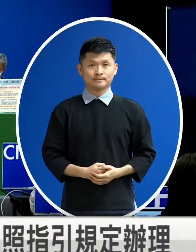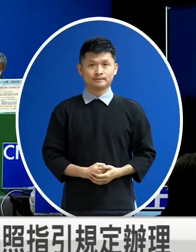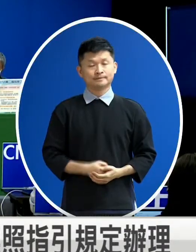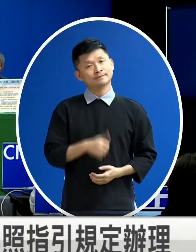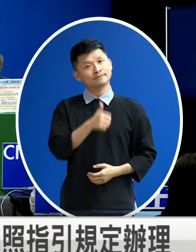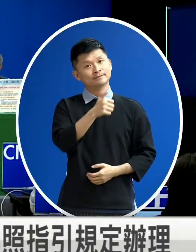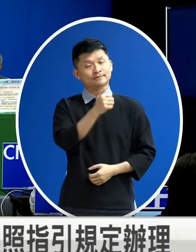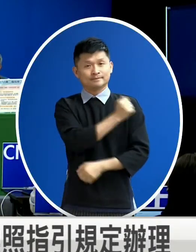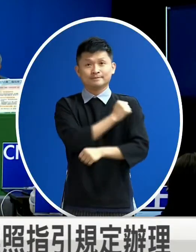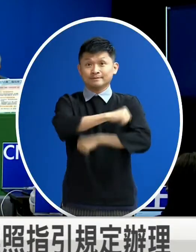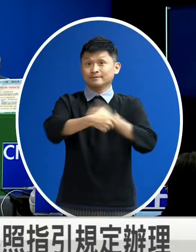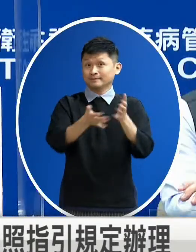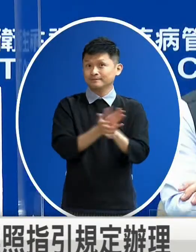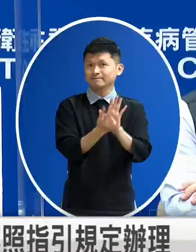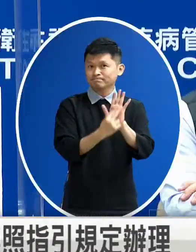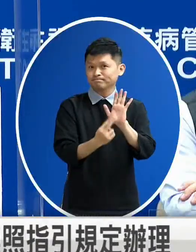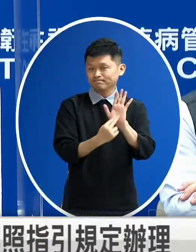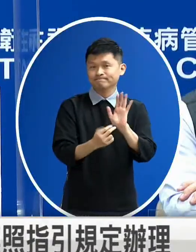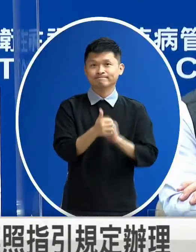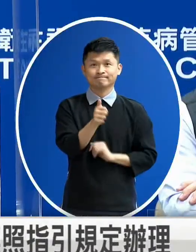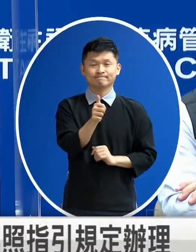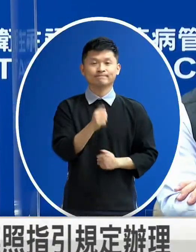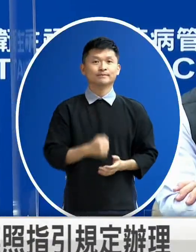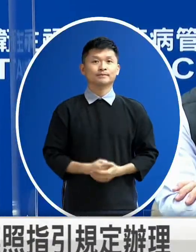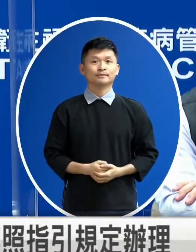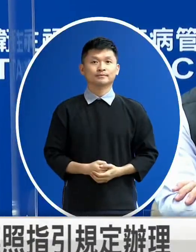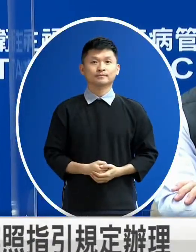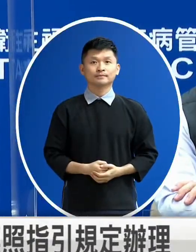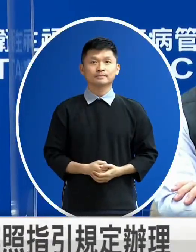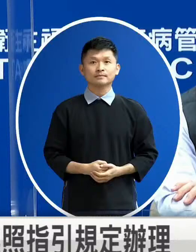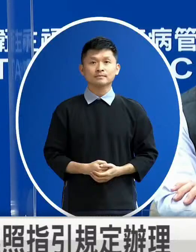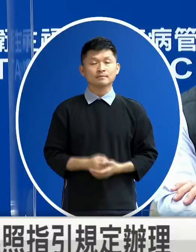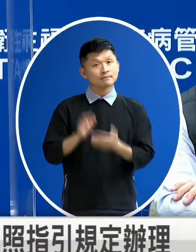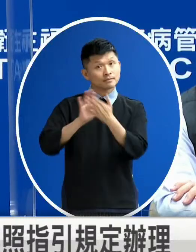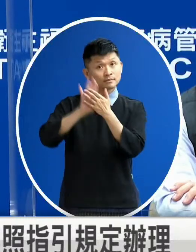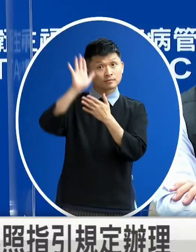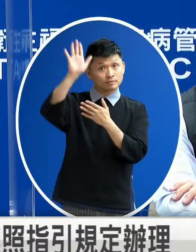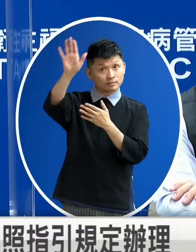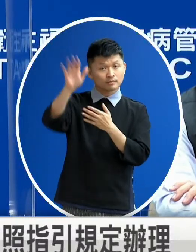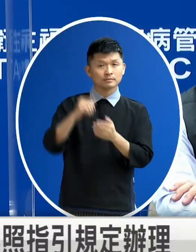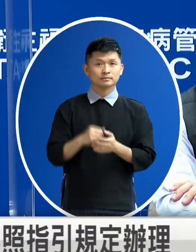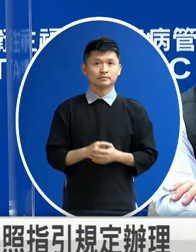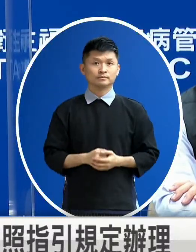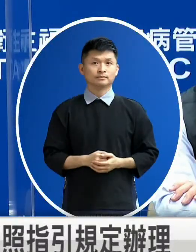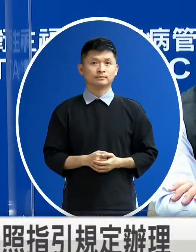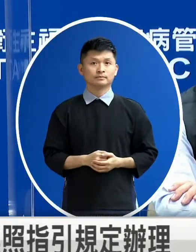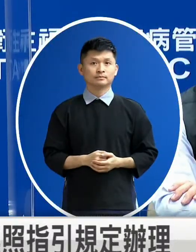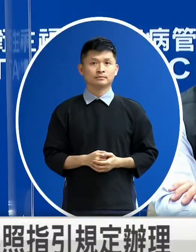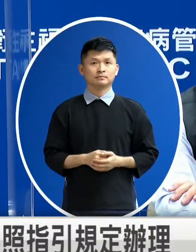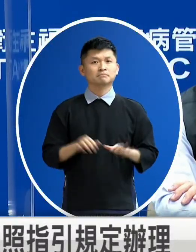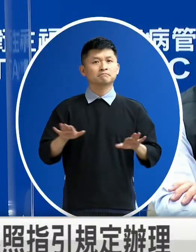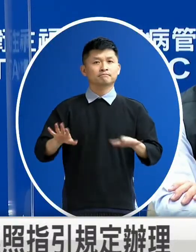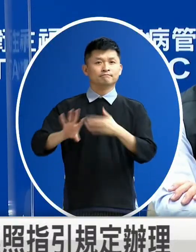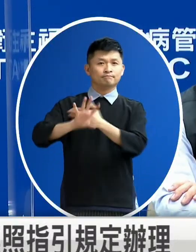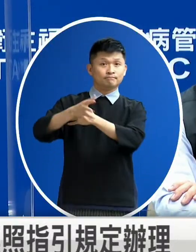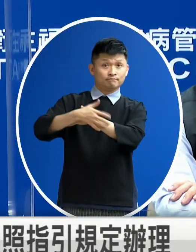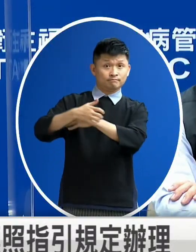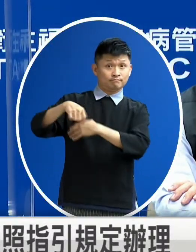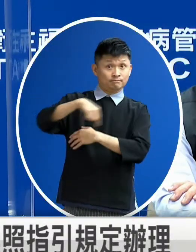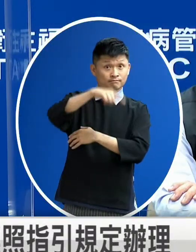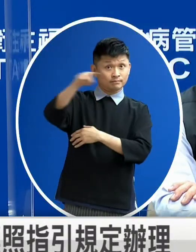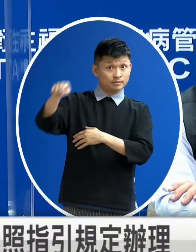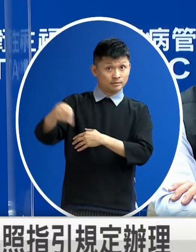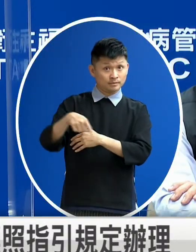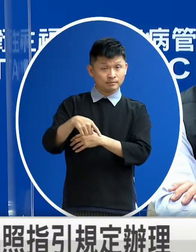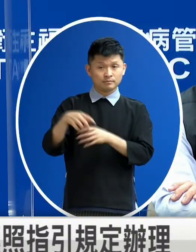好，谢谢劳动部的说明哈。那基本上大概未来哈，现在大部分那个移工哈，都主要是进